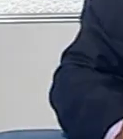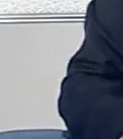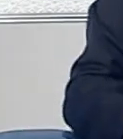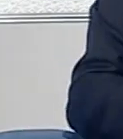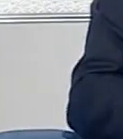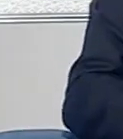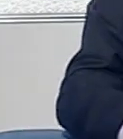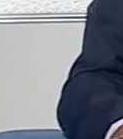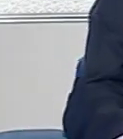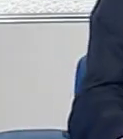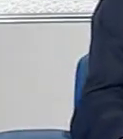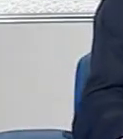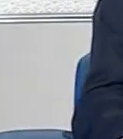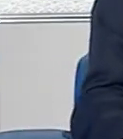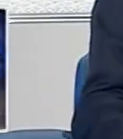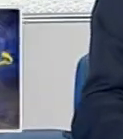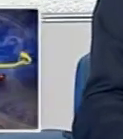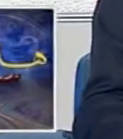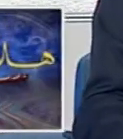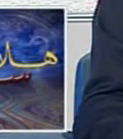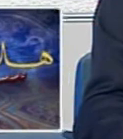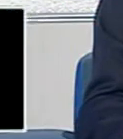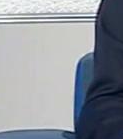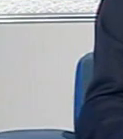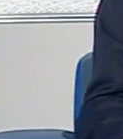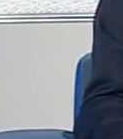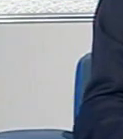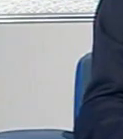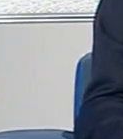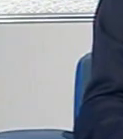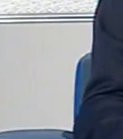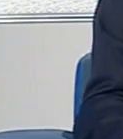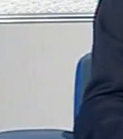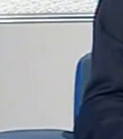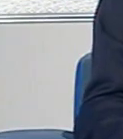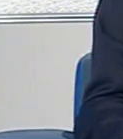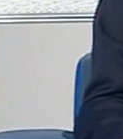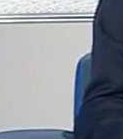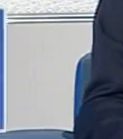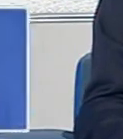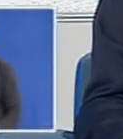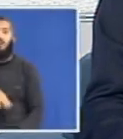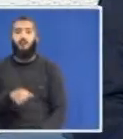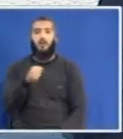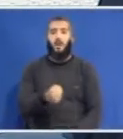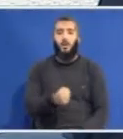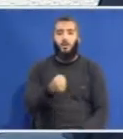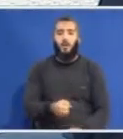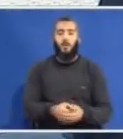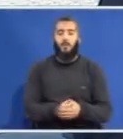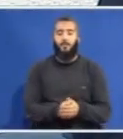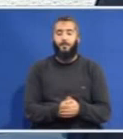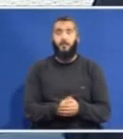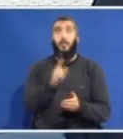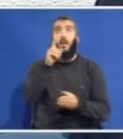هلا سألوا إذا لم يعلموا. بسم الله الرحمن الرحيم، الحمد لله على وعلم. قال تعالى: وعلم آدم الأسماء